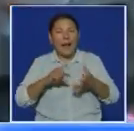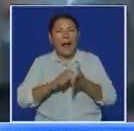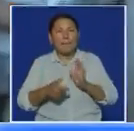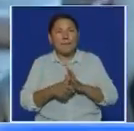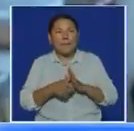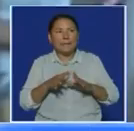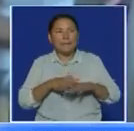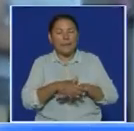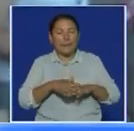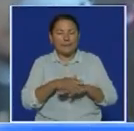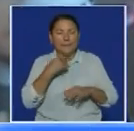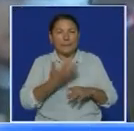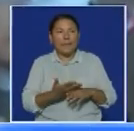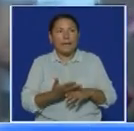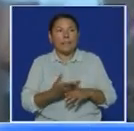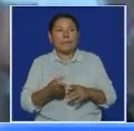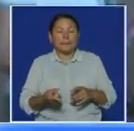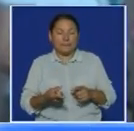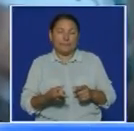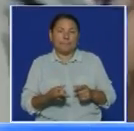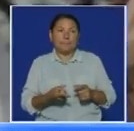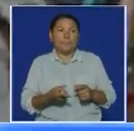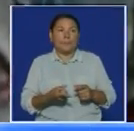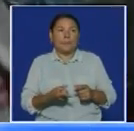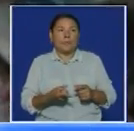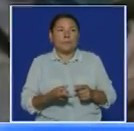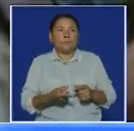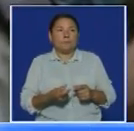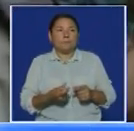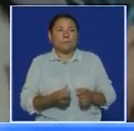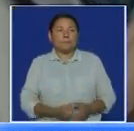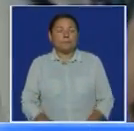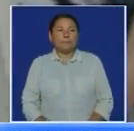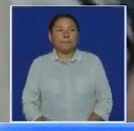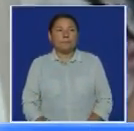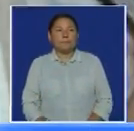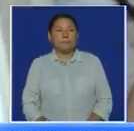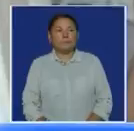Қабылғызы атындағы конференция залы мен дәнекерлеу цехі ашылды.